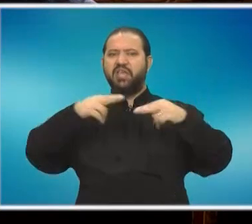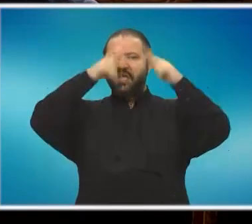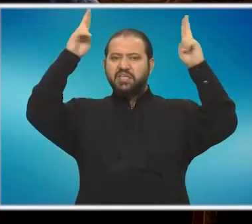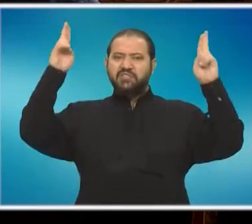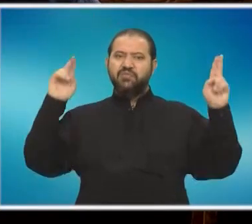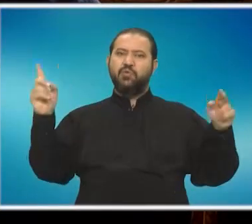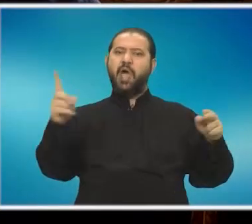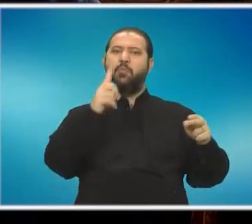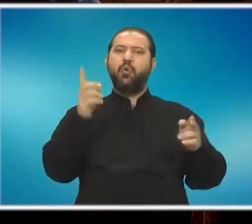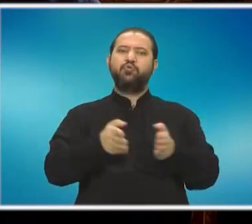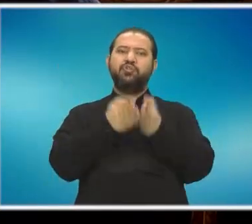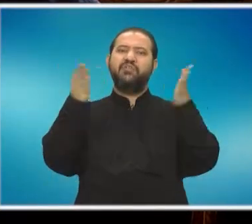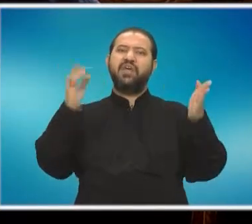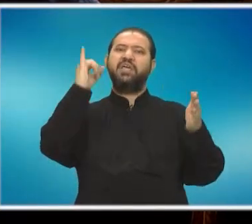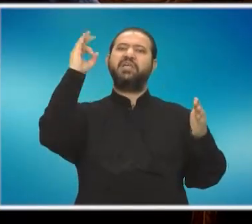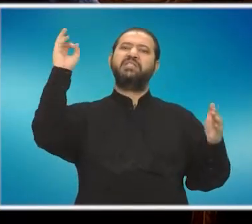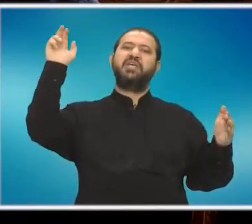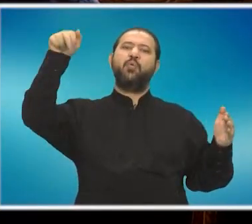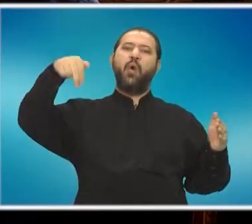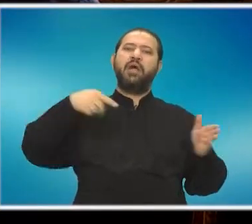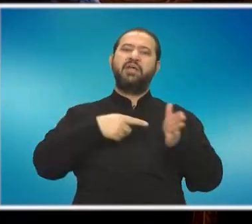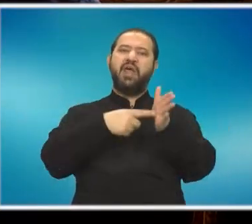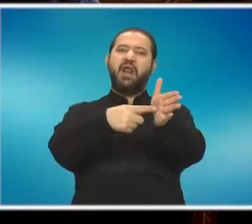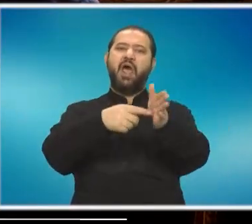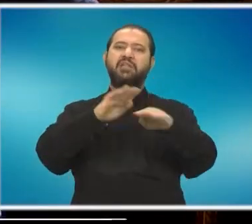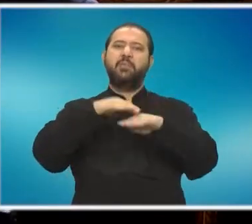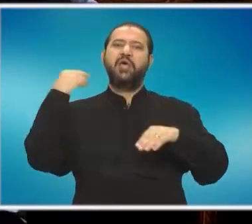Ioan. Acolo îl prezintă pe Dumnezeu